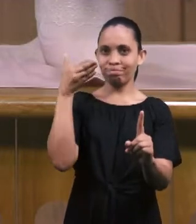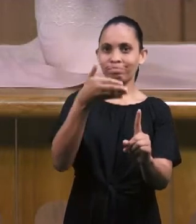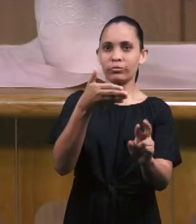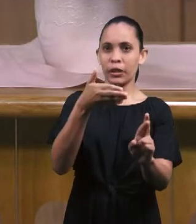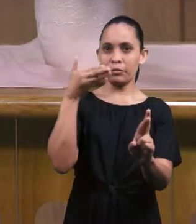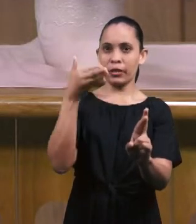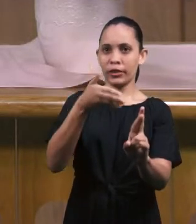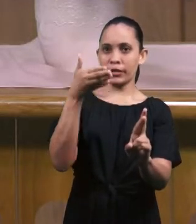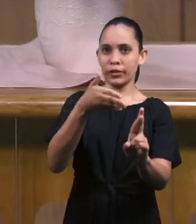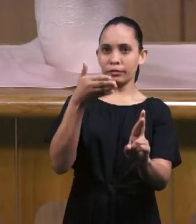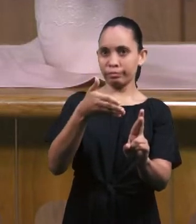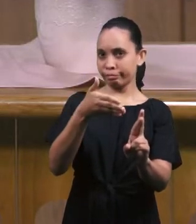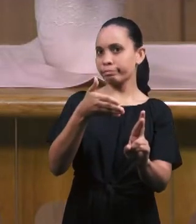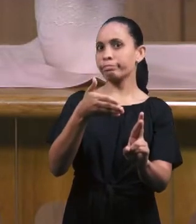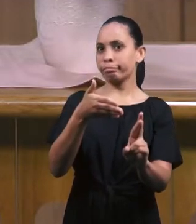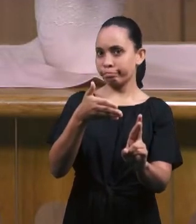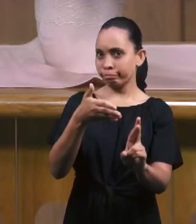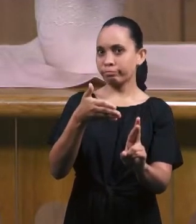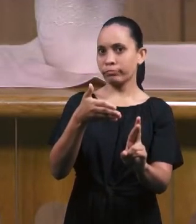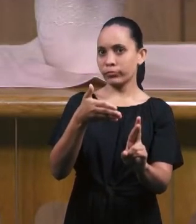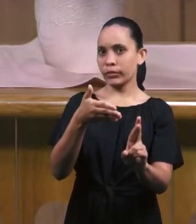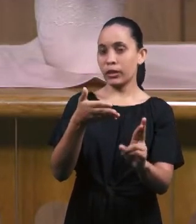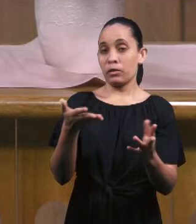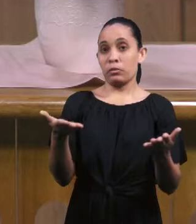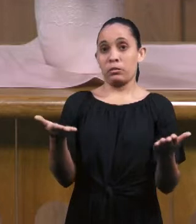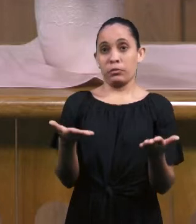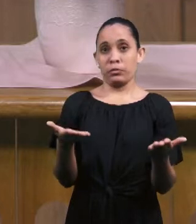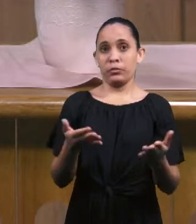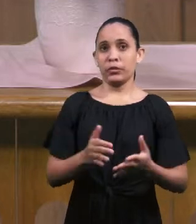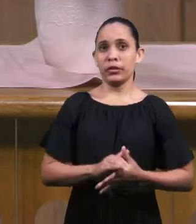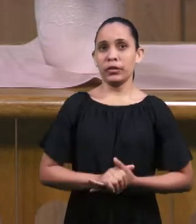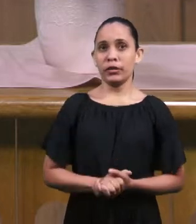entrent avec une nouvelle philosophie. En 300 ans,